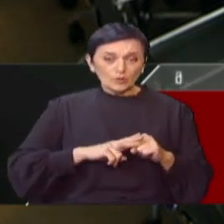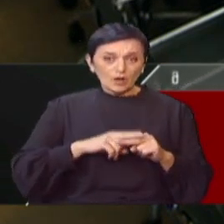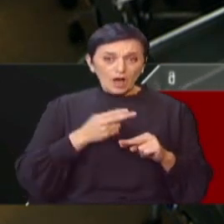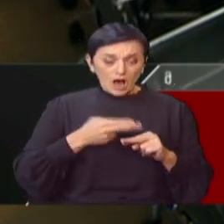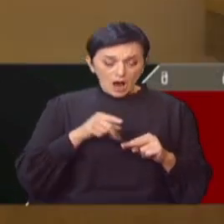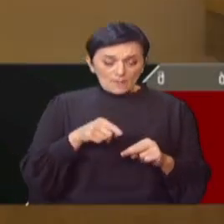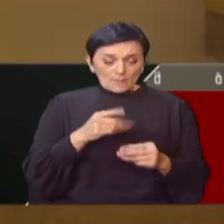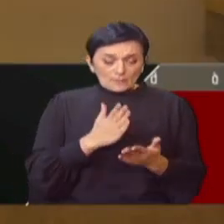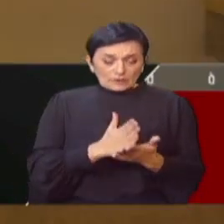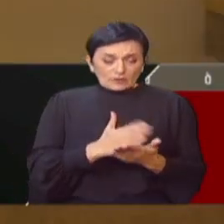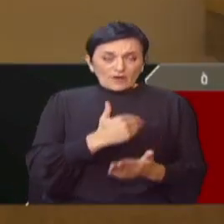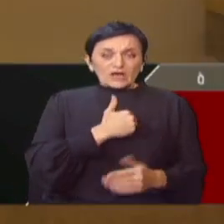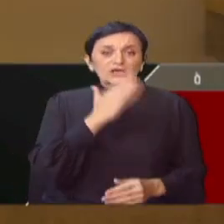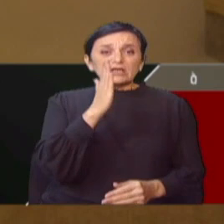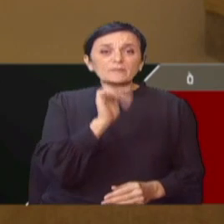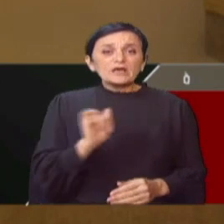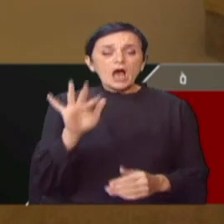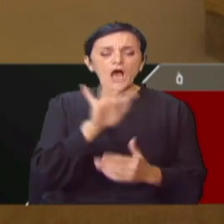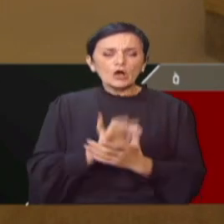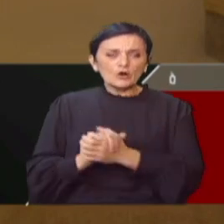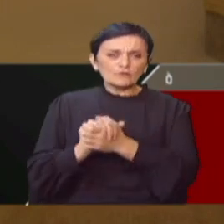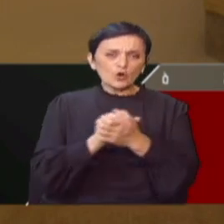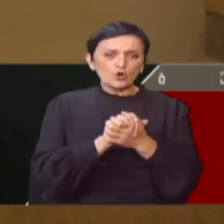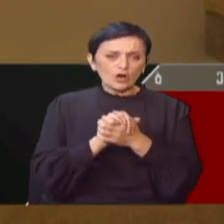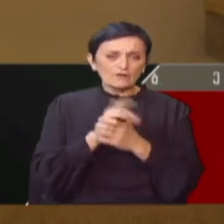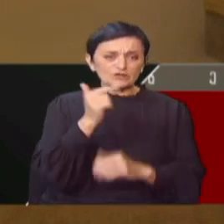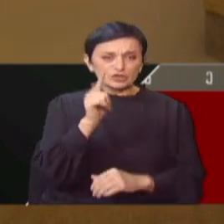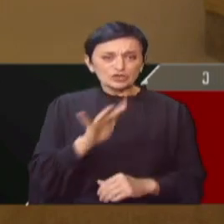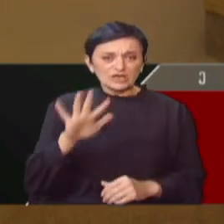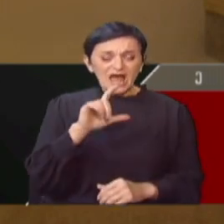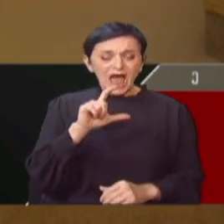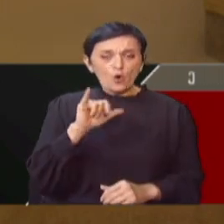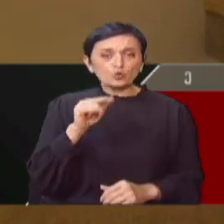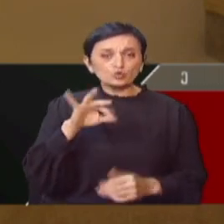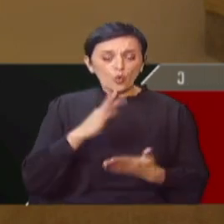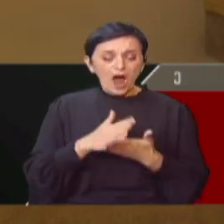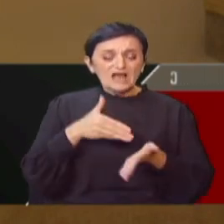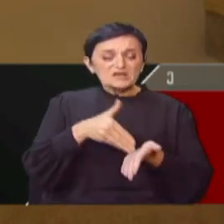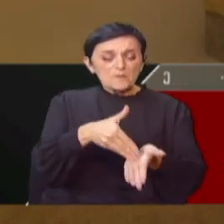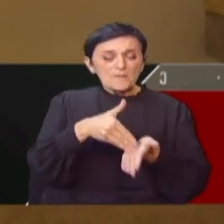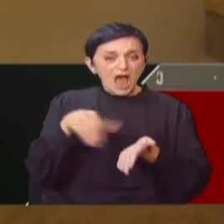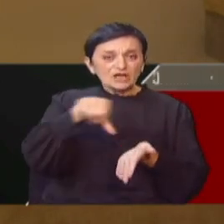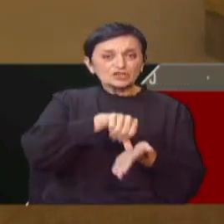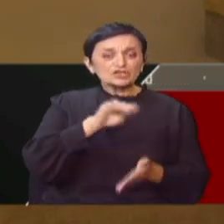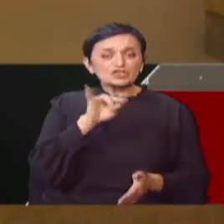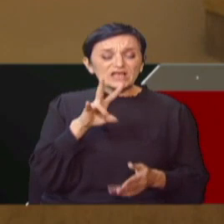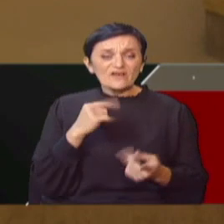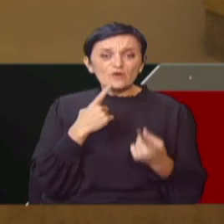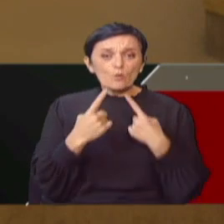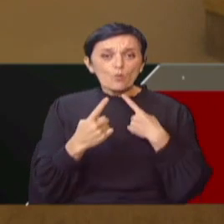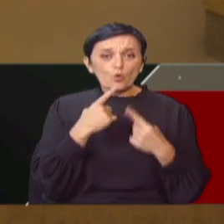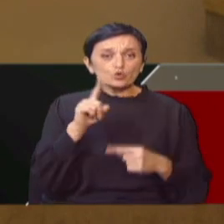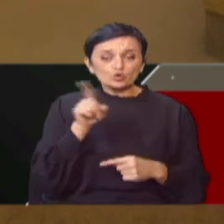ამაში გვაქვს იმედი ევროკავშირისა, გაეროსი და ეუთოსი, რომლებიც არიან მედიატორები ჟენევის მოლაპარაკებებში, რომ